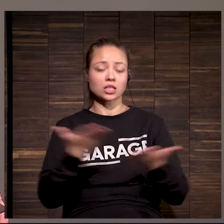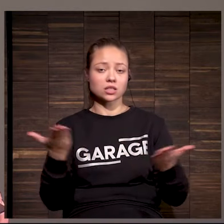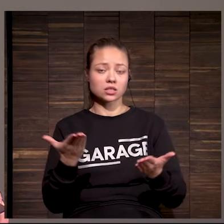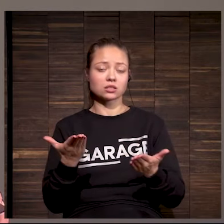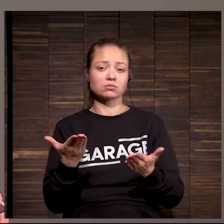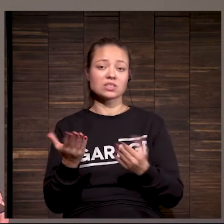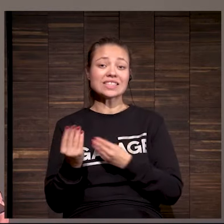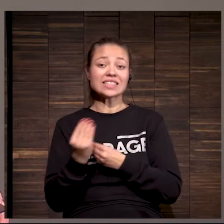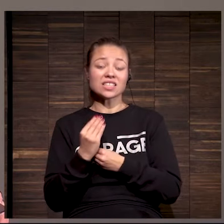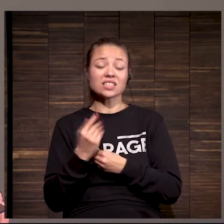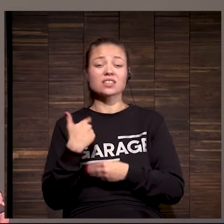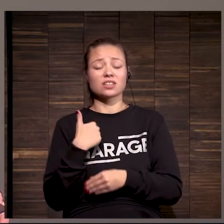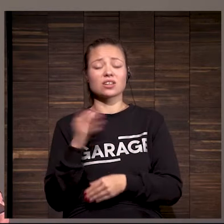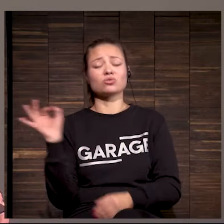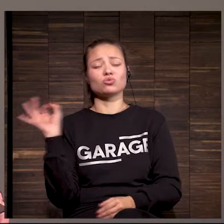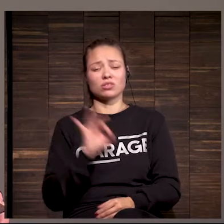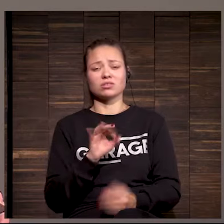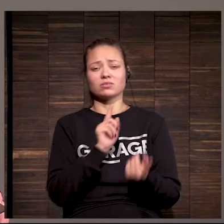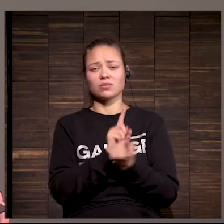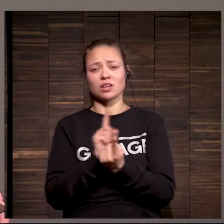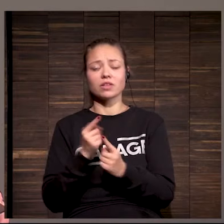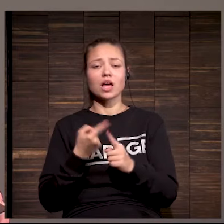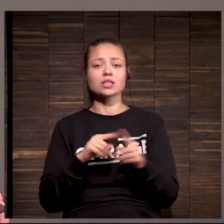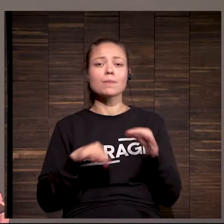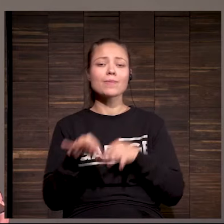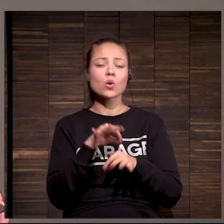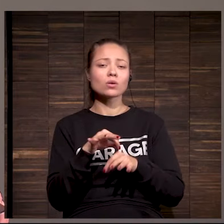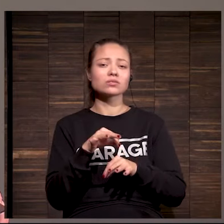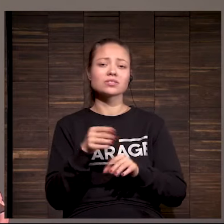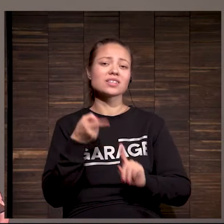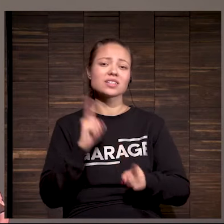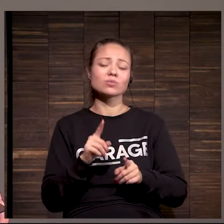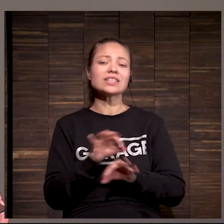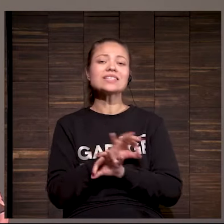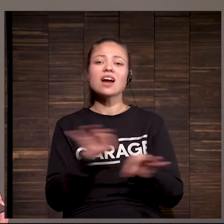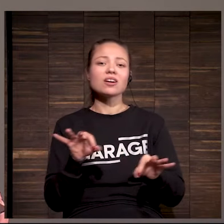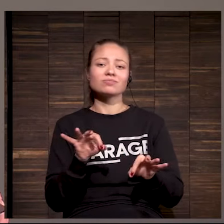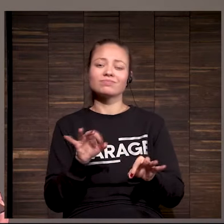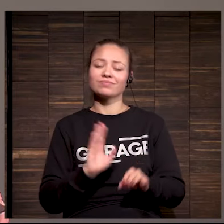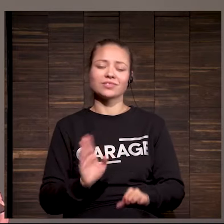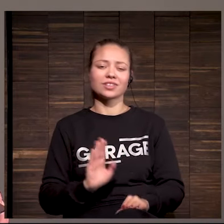критикой я часто сталкивался эти проекты на самом деле мне идеально